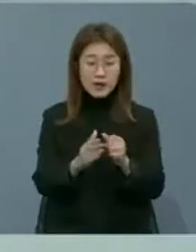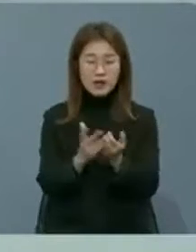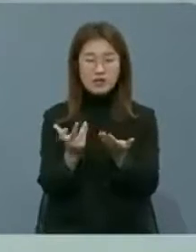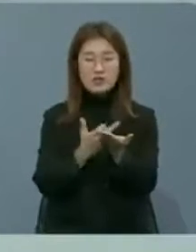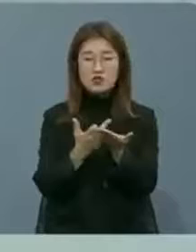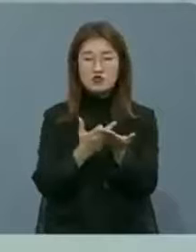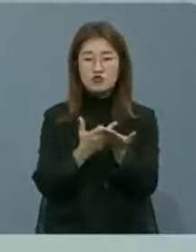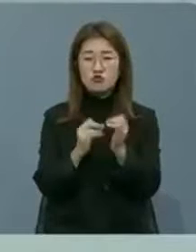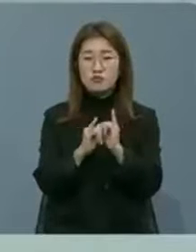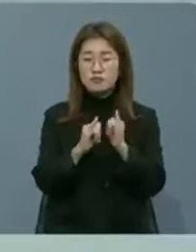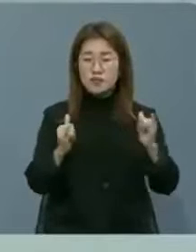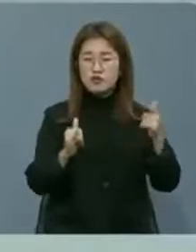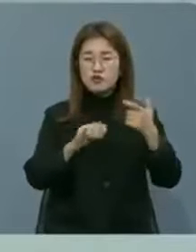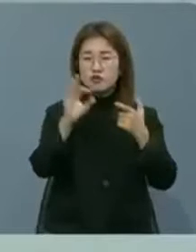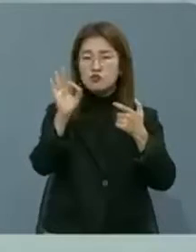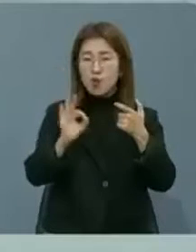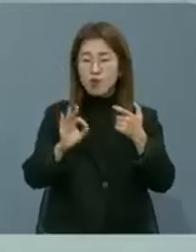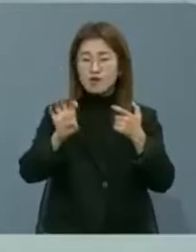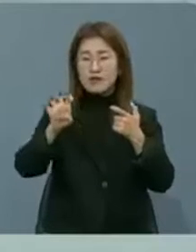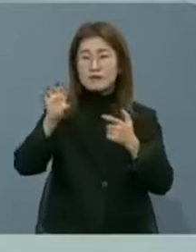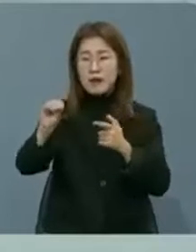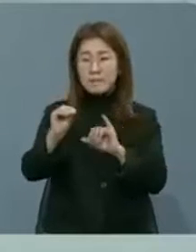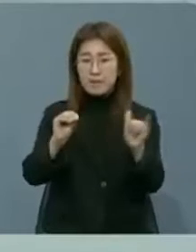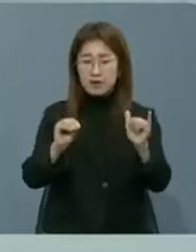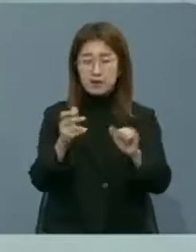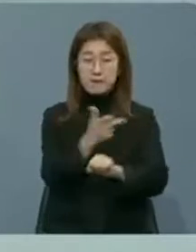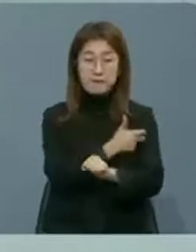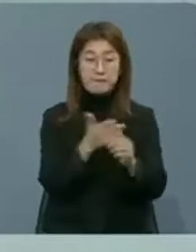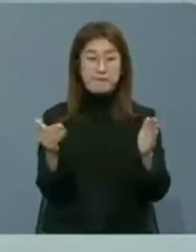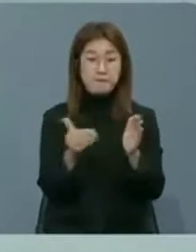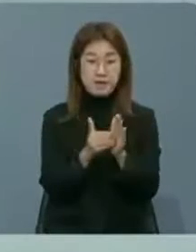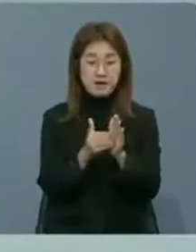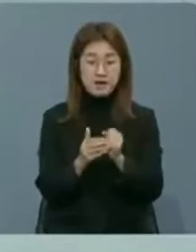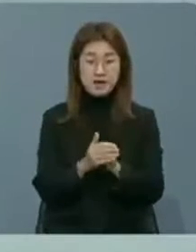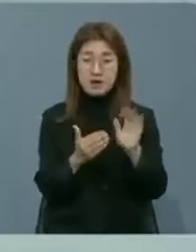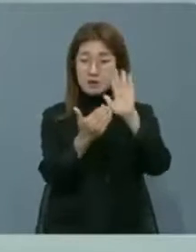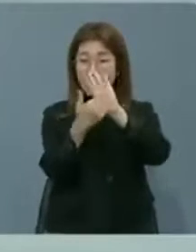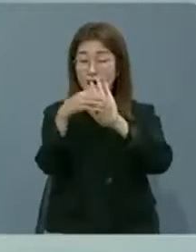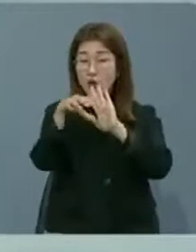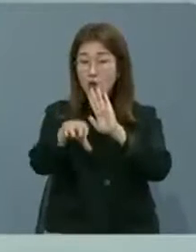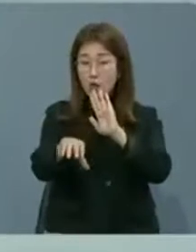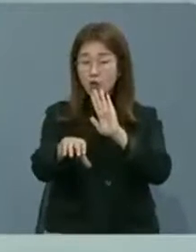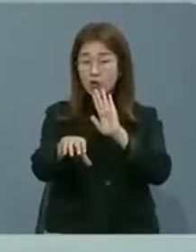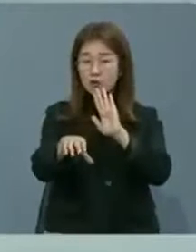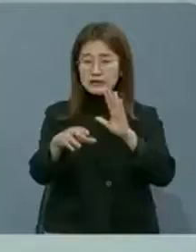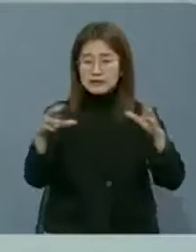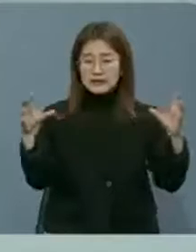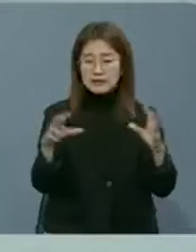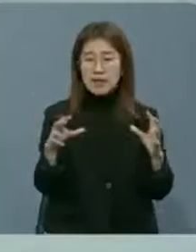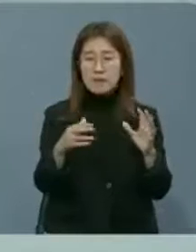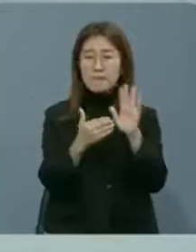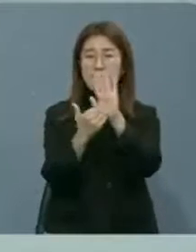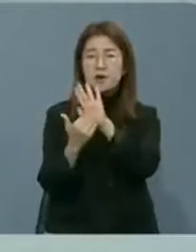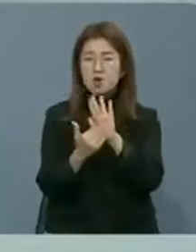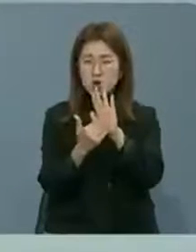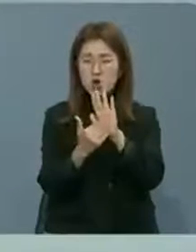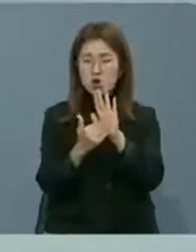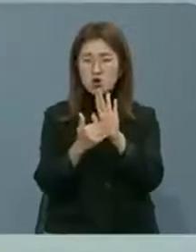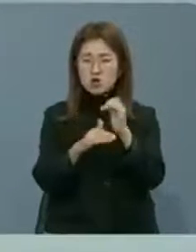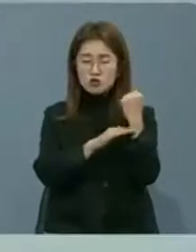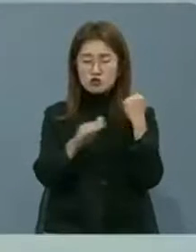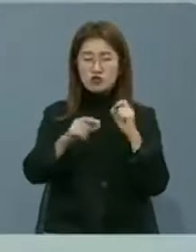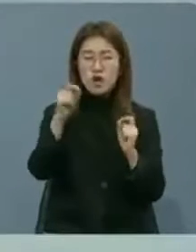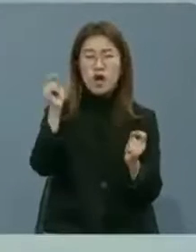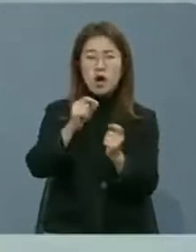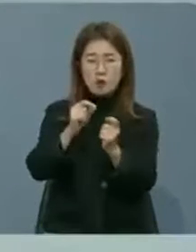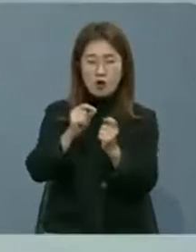60% 에 가까운 40만명이 백신접종을 마쳤습니다 방역당국이 4 세운 집단 면역 형성 기준의 한층 가까워진